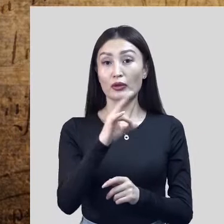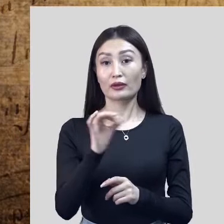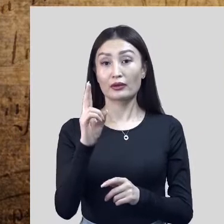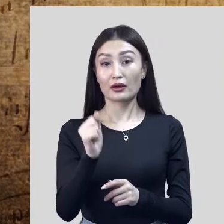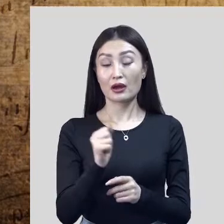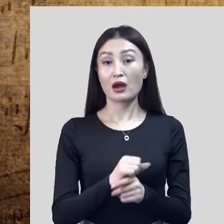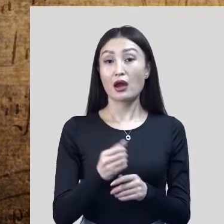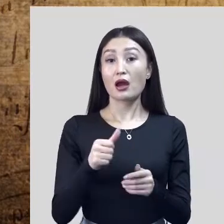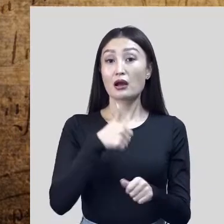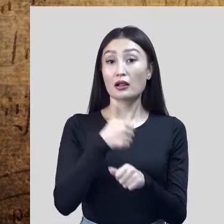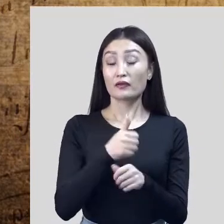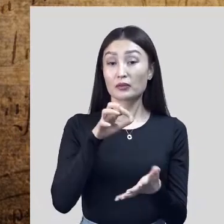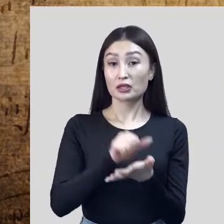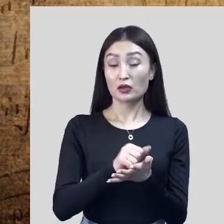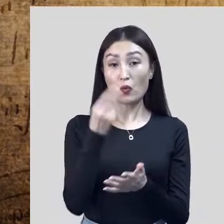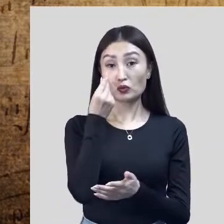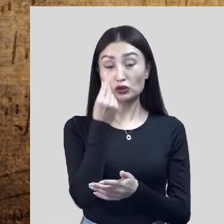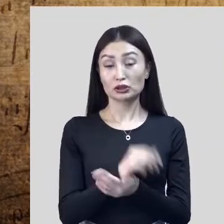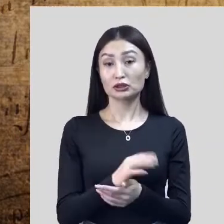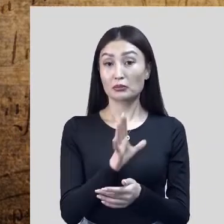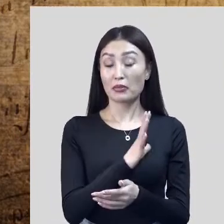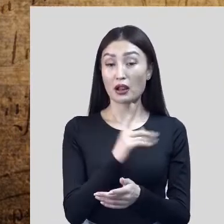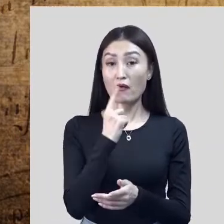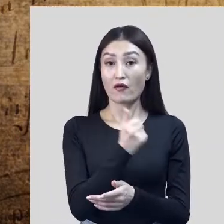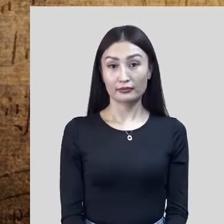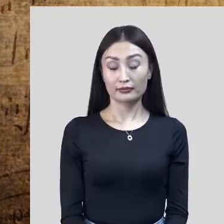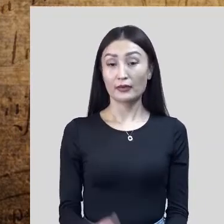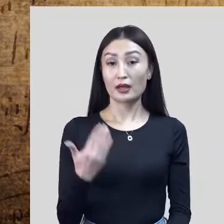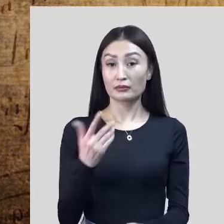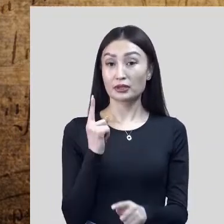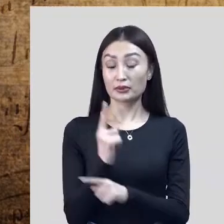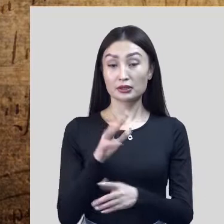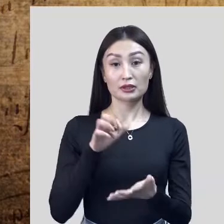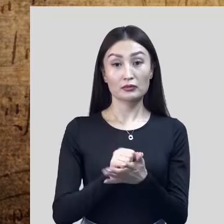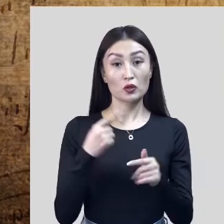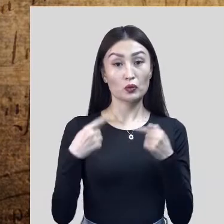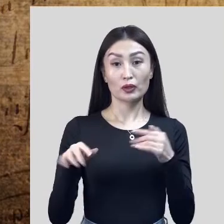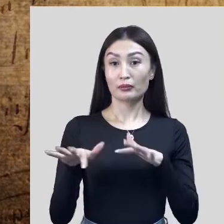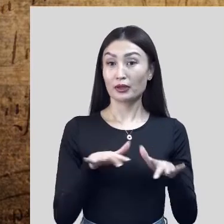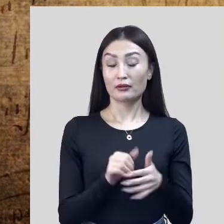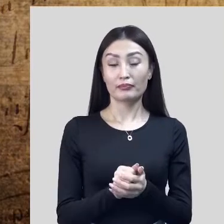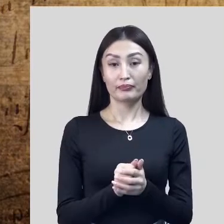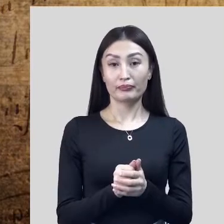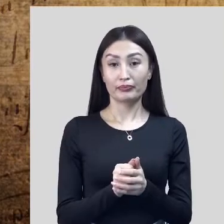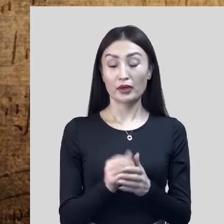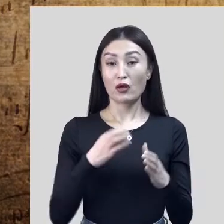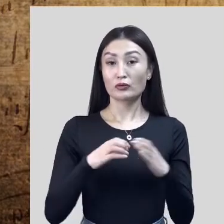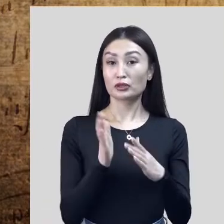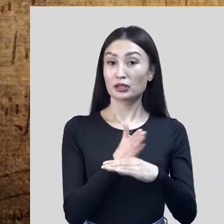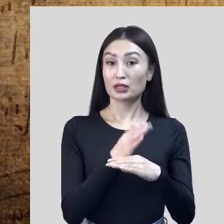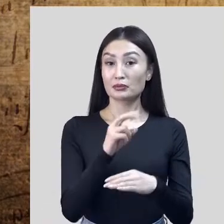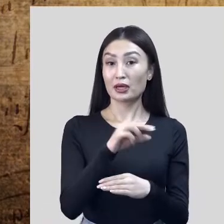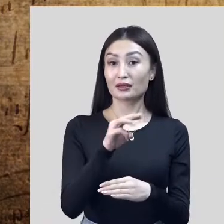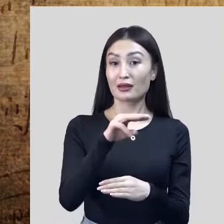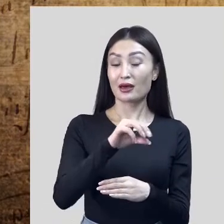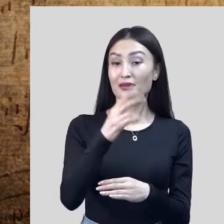н.э. Основными занятиями мужчин-спартанцев было военное дело. Им запрещалось заниматься другим делом. Общество делилось на